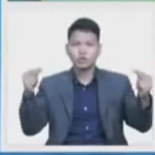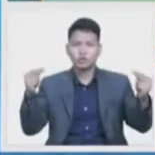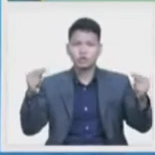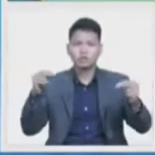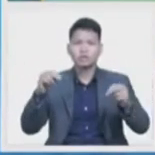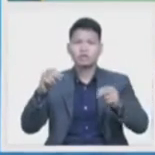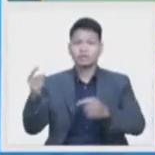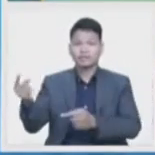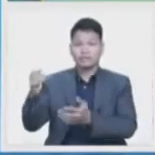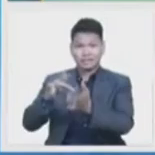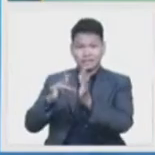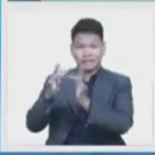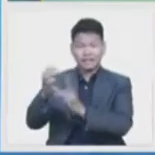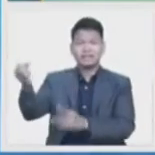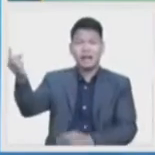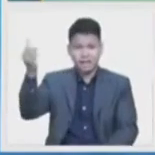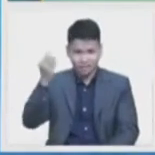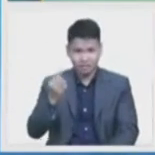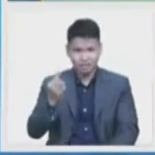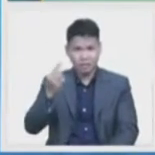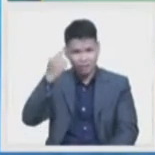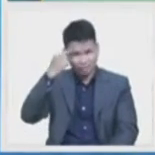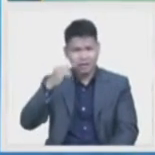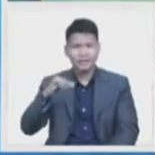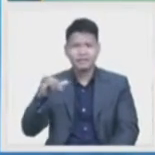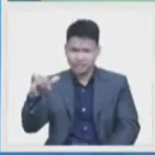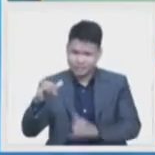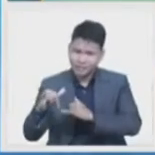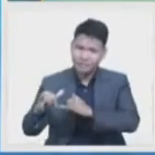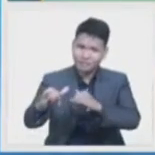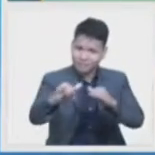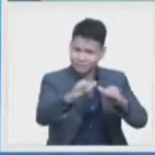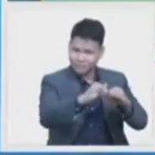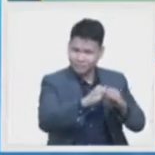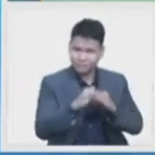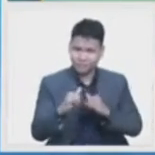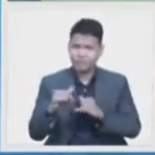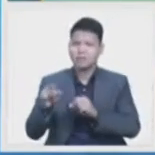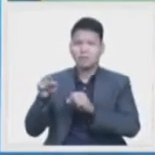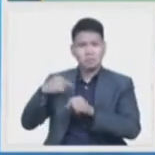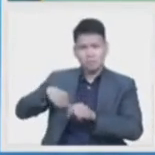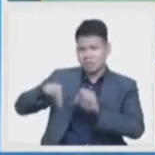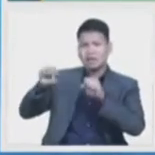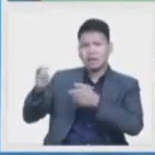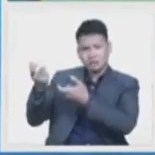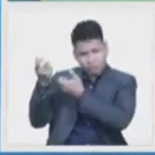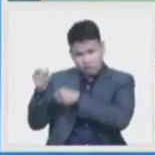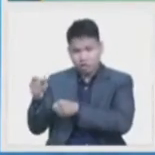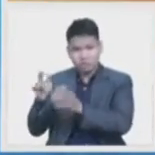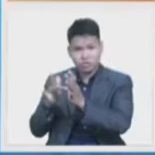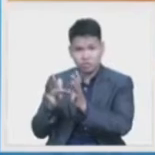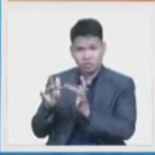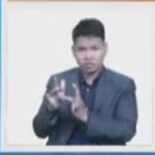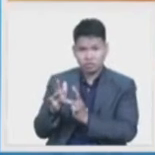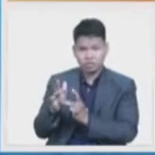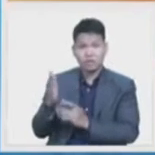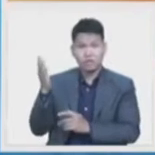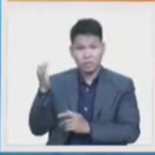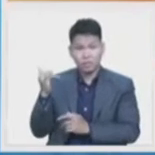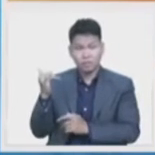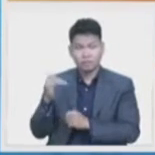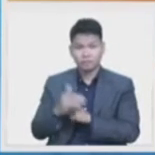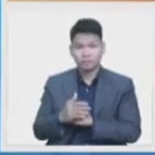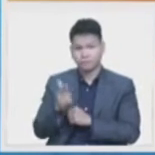nato, meaning masaligan siya. Kaya nga naman, he is one with us. He was one with us, mga kagilaan.